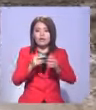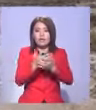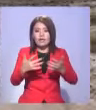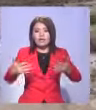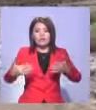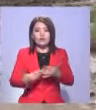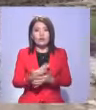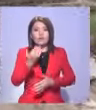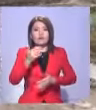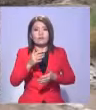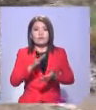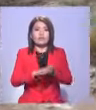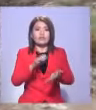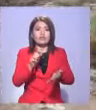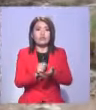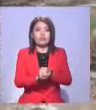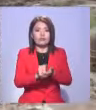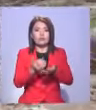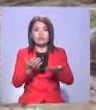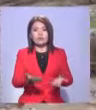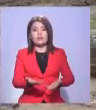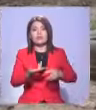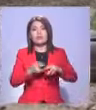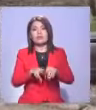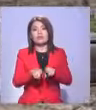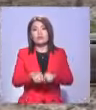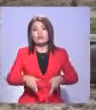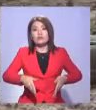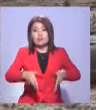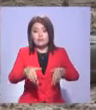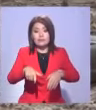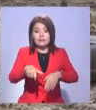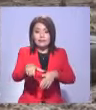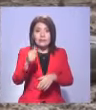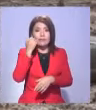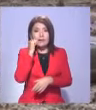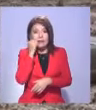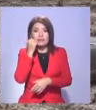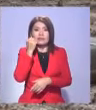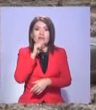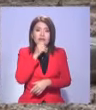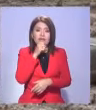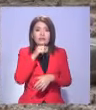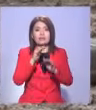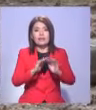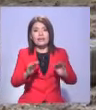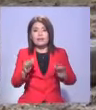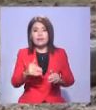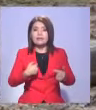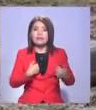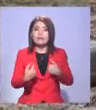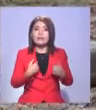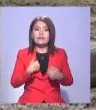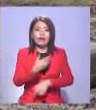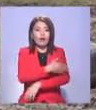жолды әбден лай шалшыққа айналдырған. Мұндай жолдан әсіресе қарттар мен балалар жапа шегуде. Тіпті